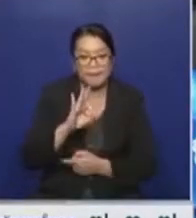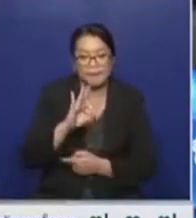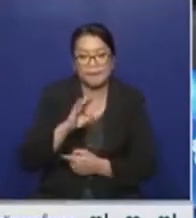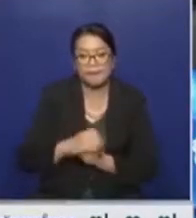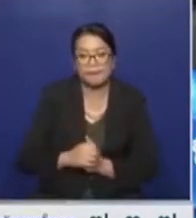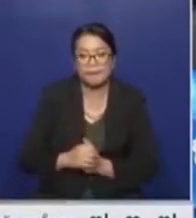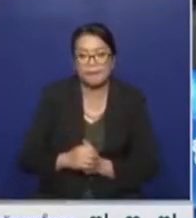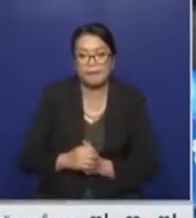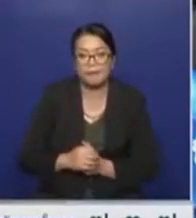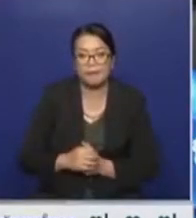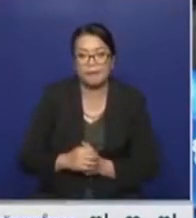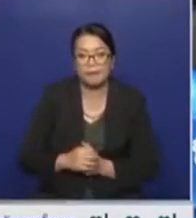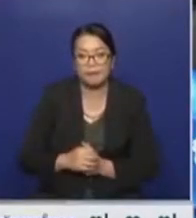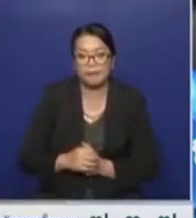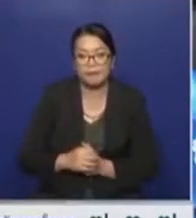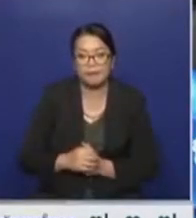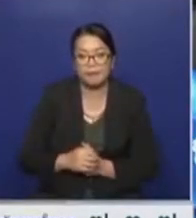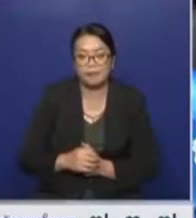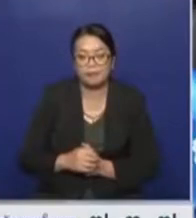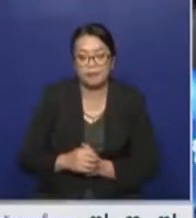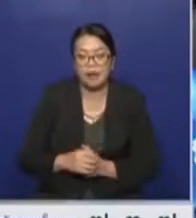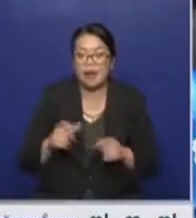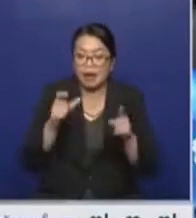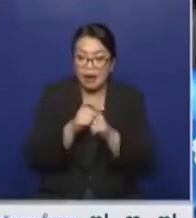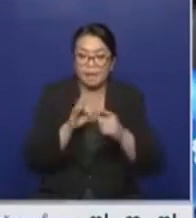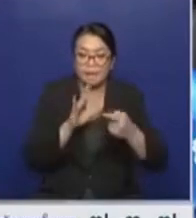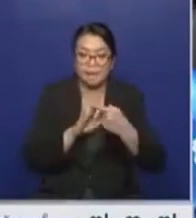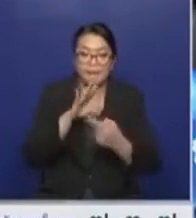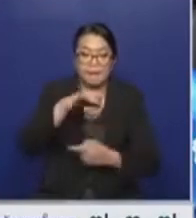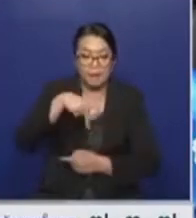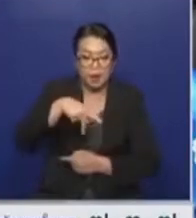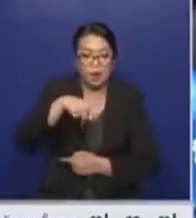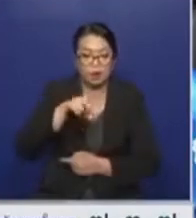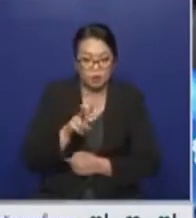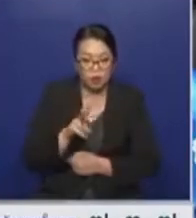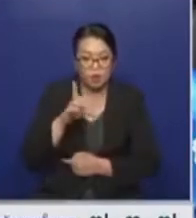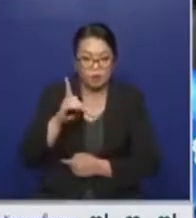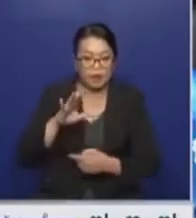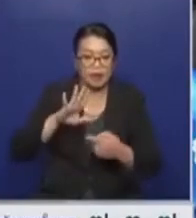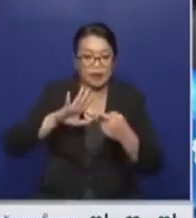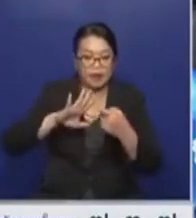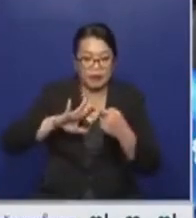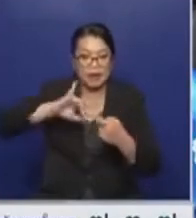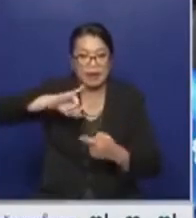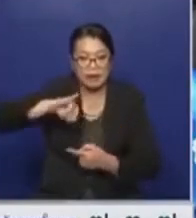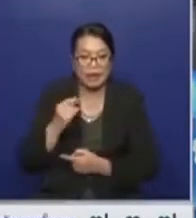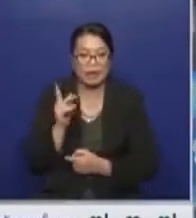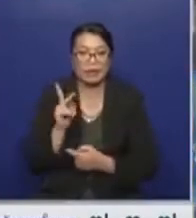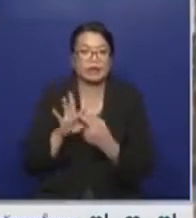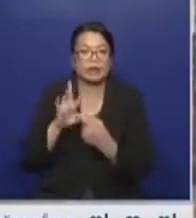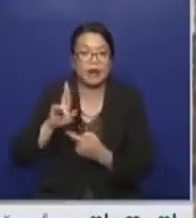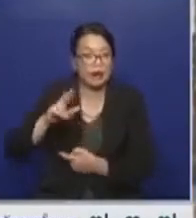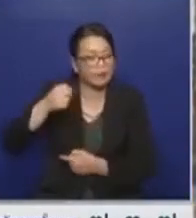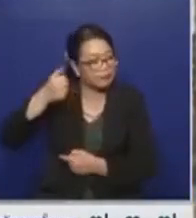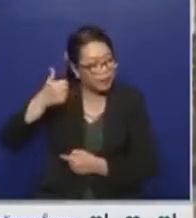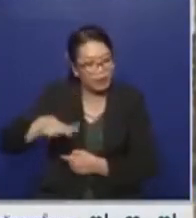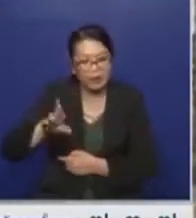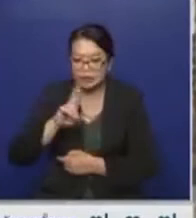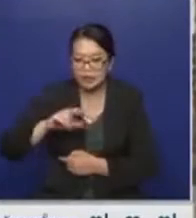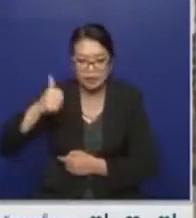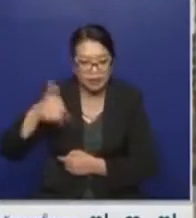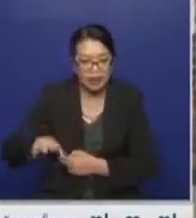ครับครับไกลไปครับ อะไรนะคะ เผด็จการรัฐสภาก็ไม่ได้ครับ เผด็จการรัฐสภาเหรอคะ ครับเขาไม่ได้ ก็เ